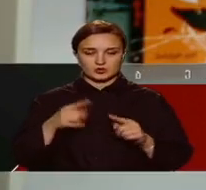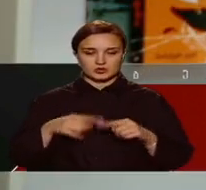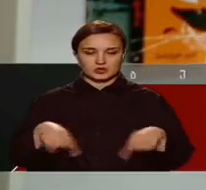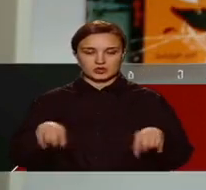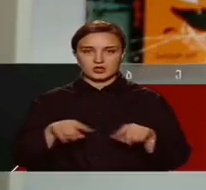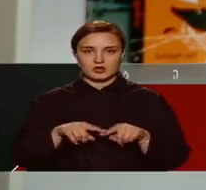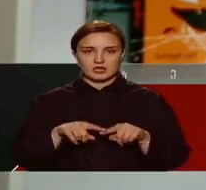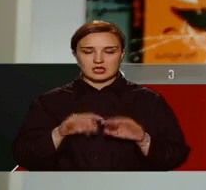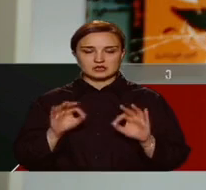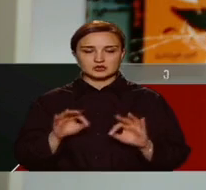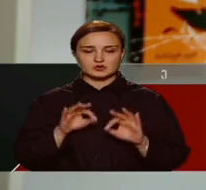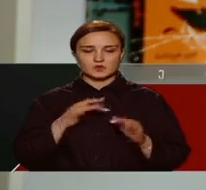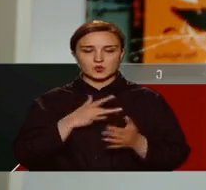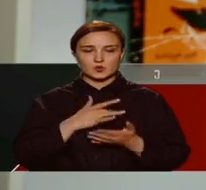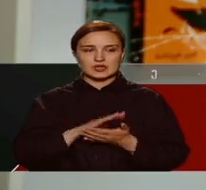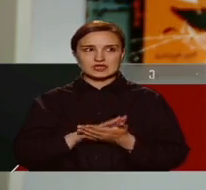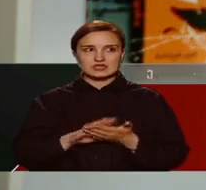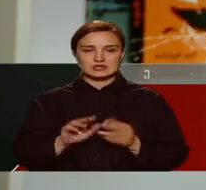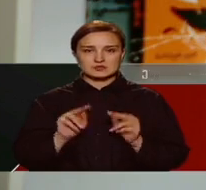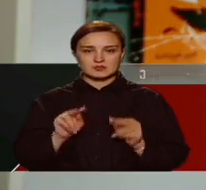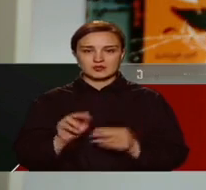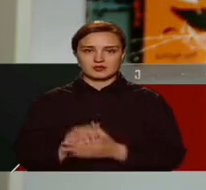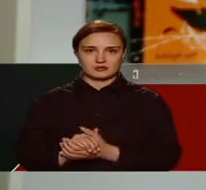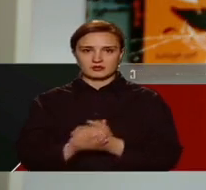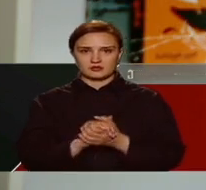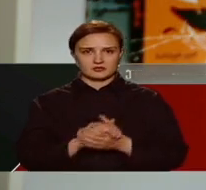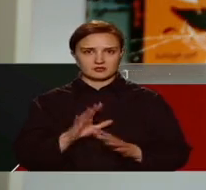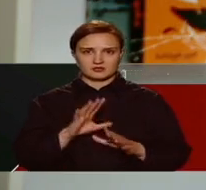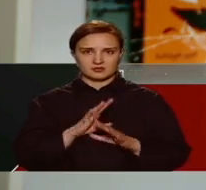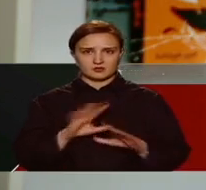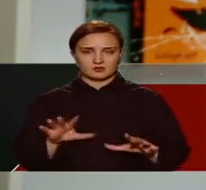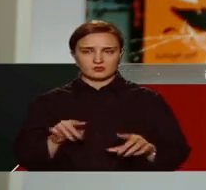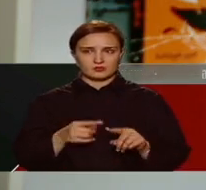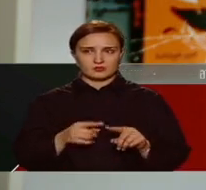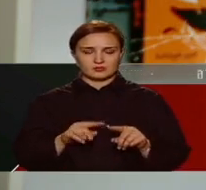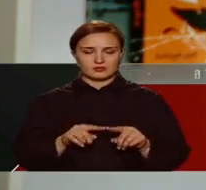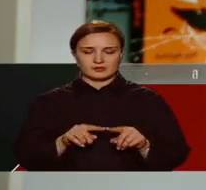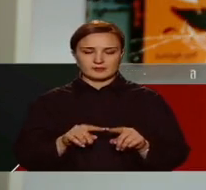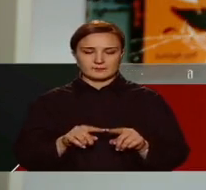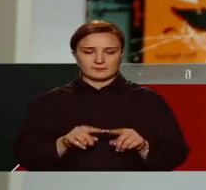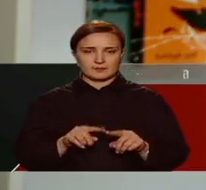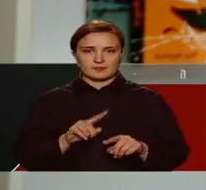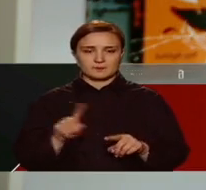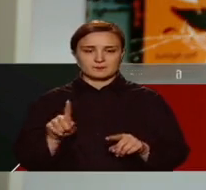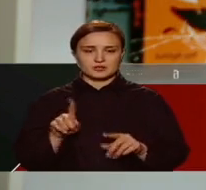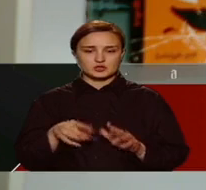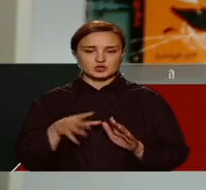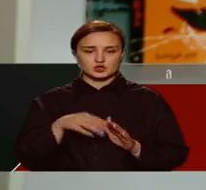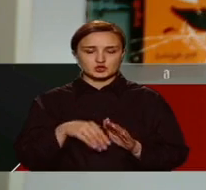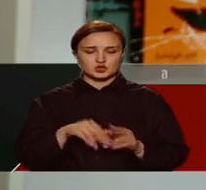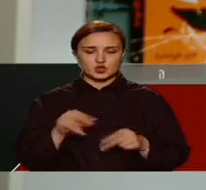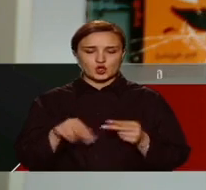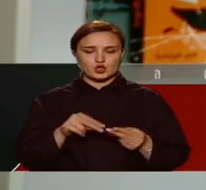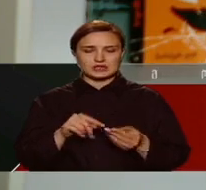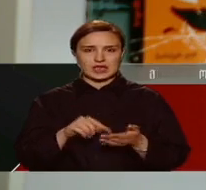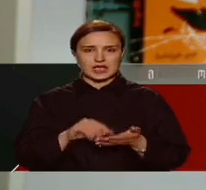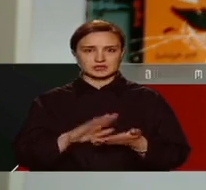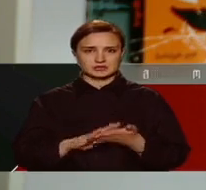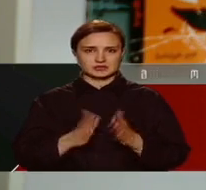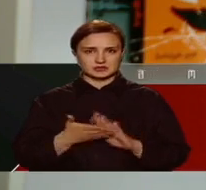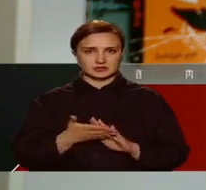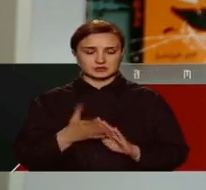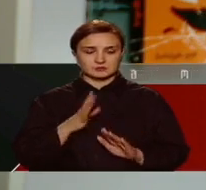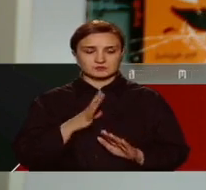ემყარებოდა გულწრფელ გაერთიანებას რამეზე, არ ეთანხმებოდა, არ იმყარებოდა მათ შორის კონტრაქტის სიწმინდეს, ეს რომ შევთანხმდით